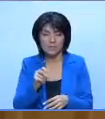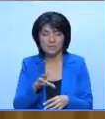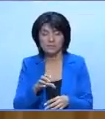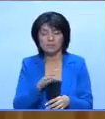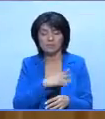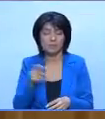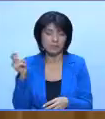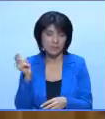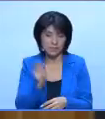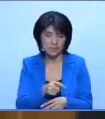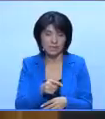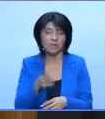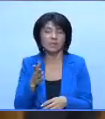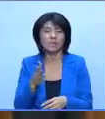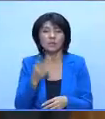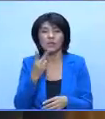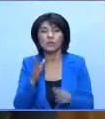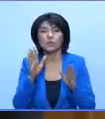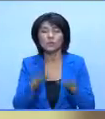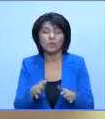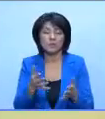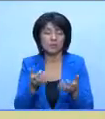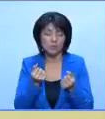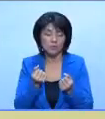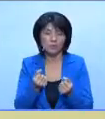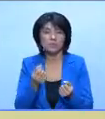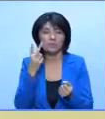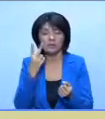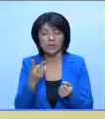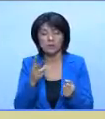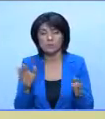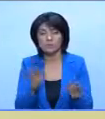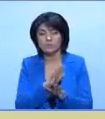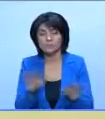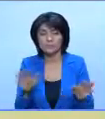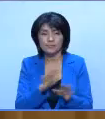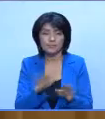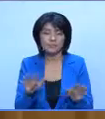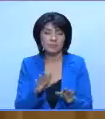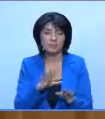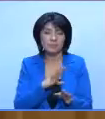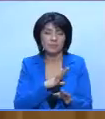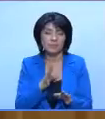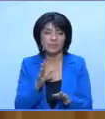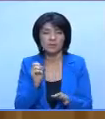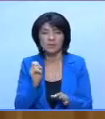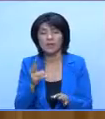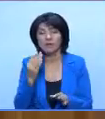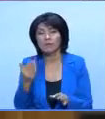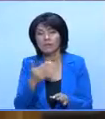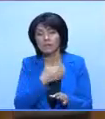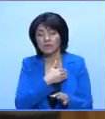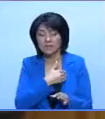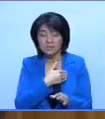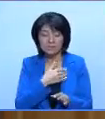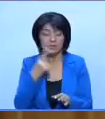Екінші орын алып, осы сол әнді бүгін сұнатын боламыз. Ән негізінде өзім қалай әнді